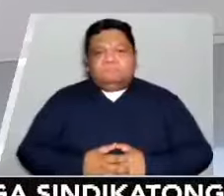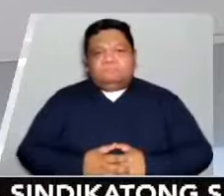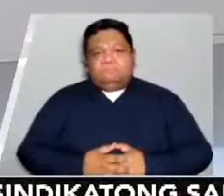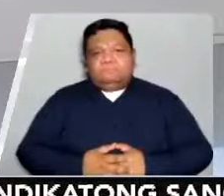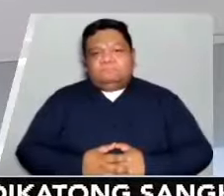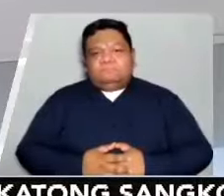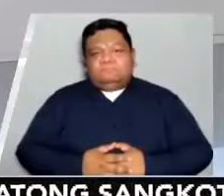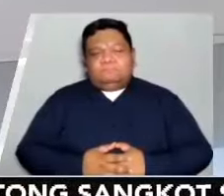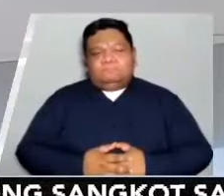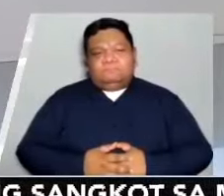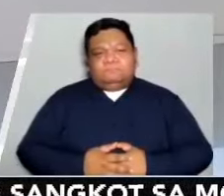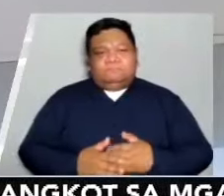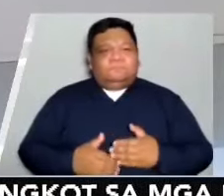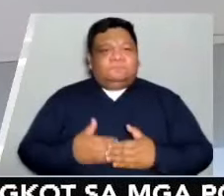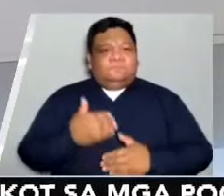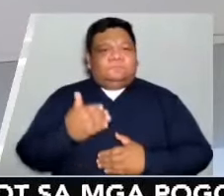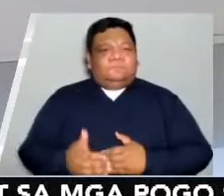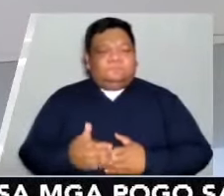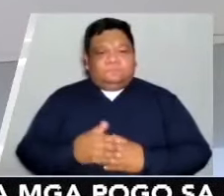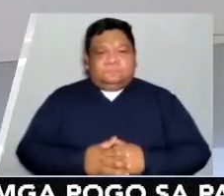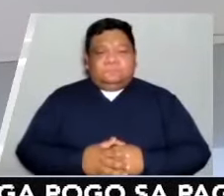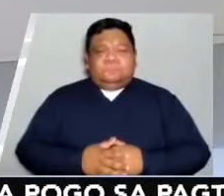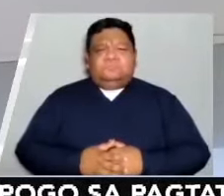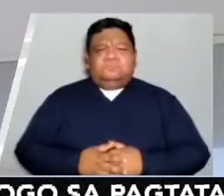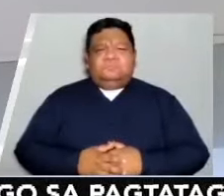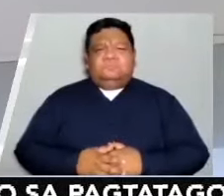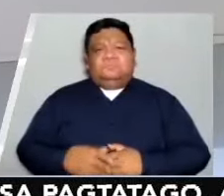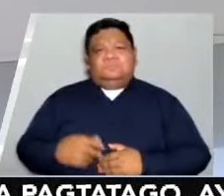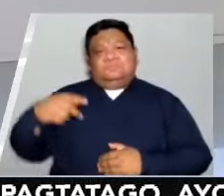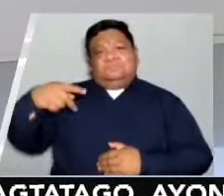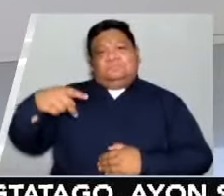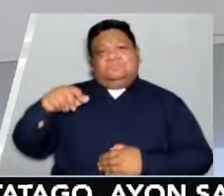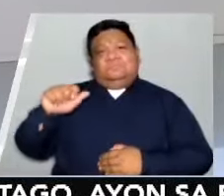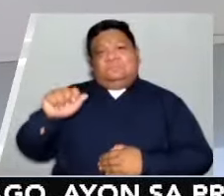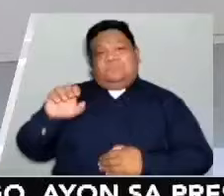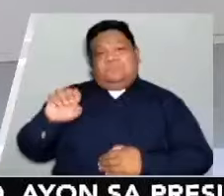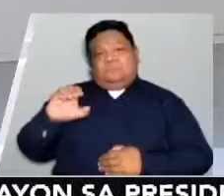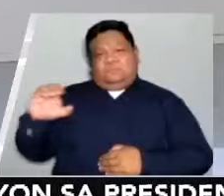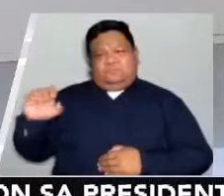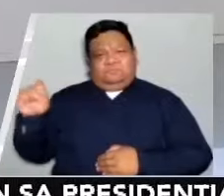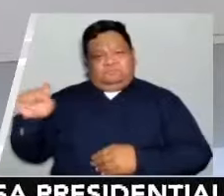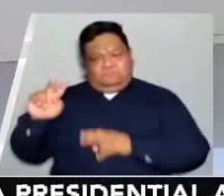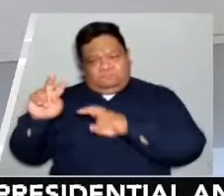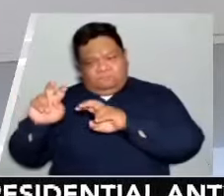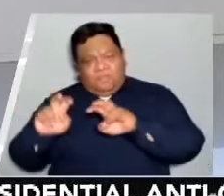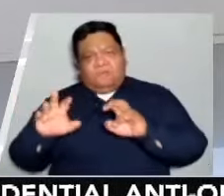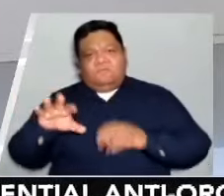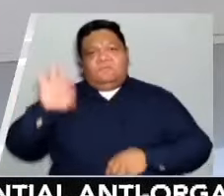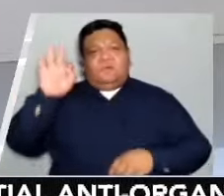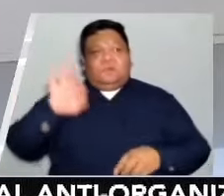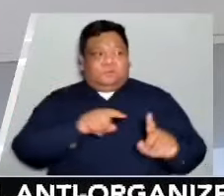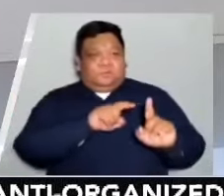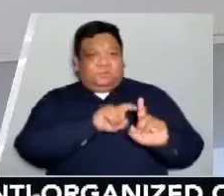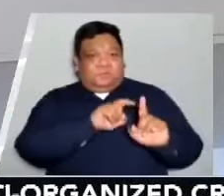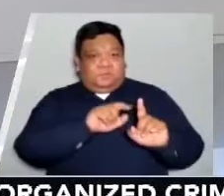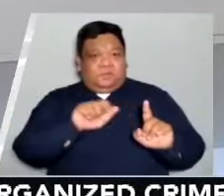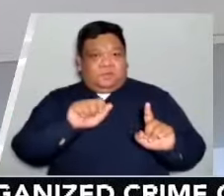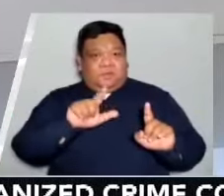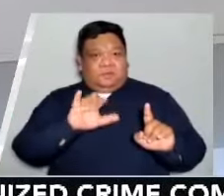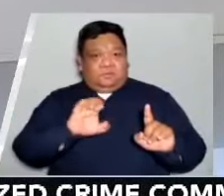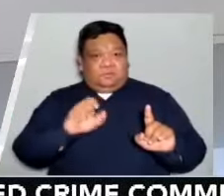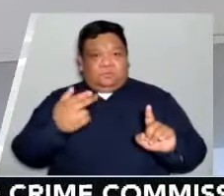tinutulungan daw ng mga sindikatong sangkot sa Pogo si dating banban Mayor Alice go para makapagtago ayon